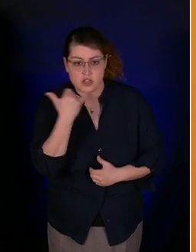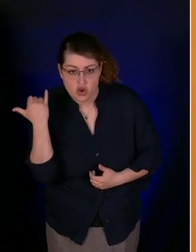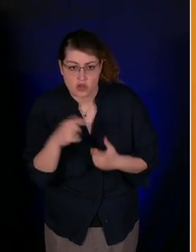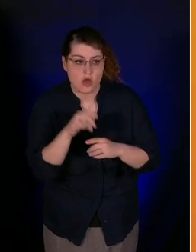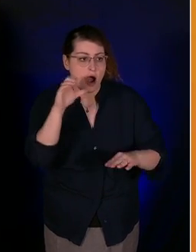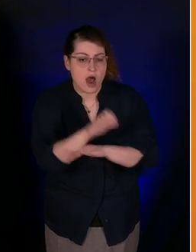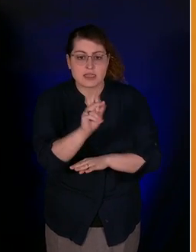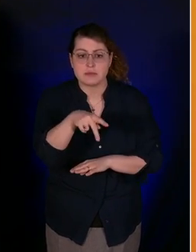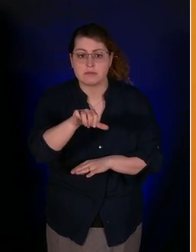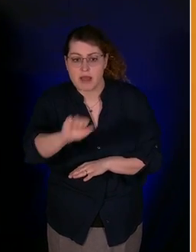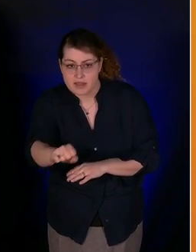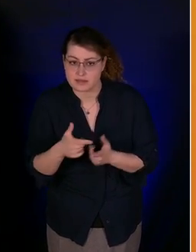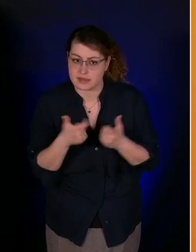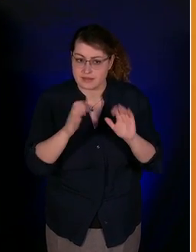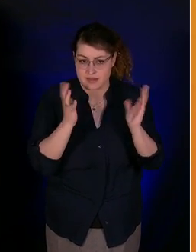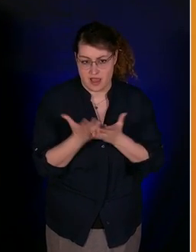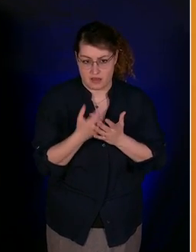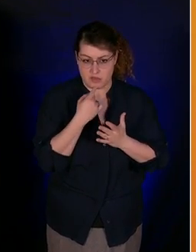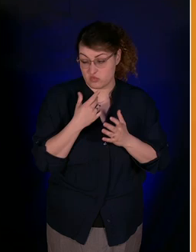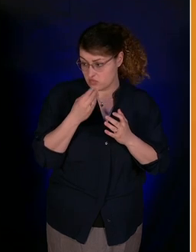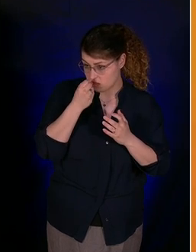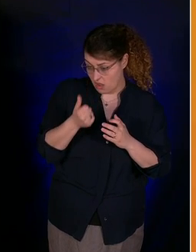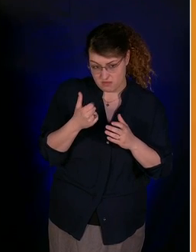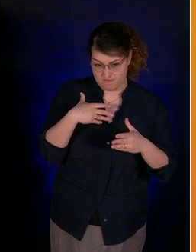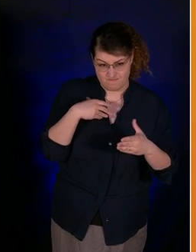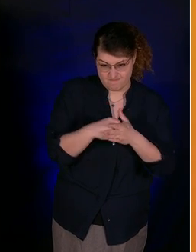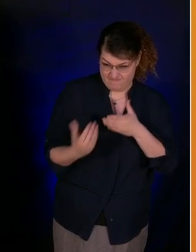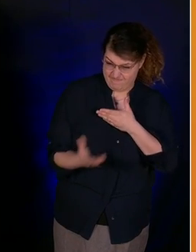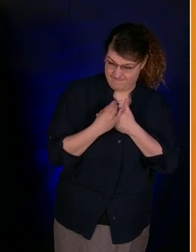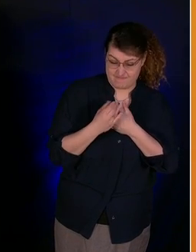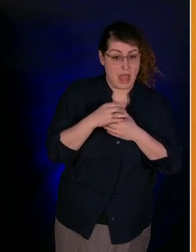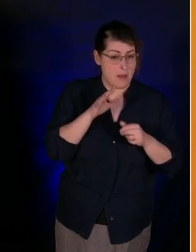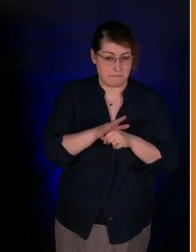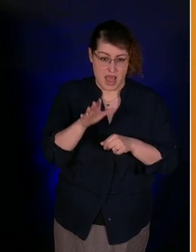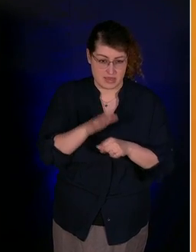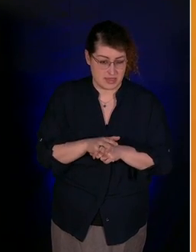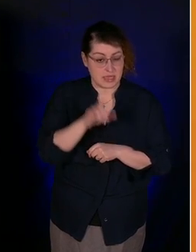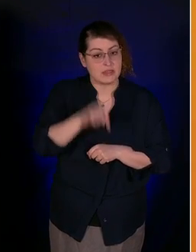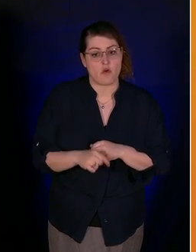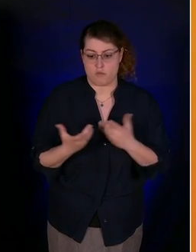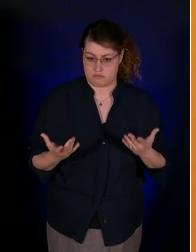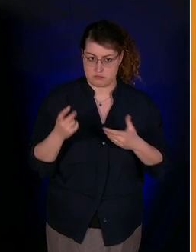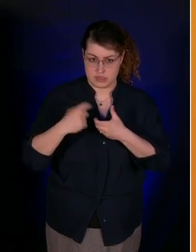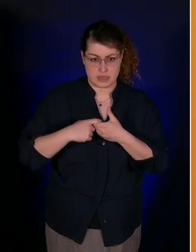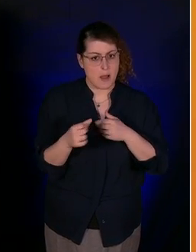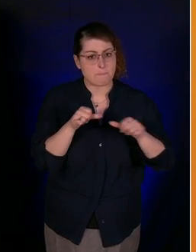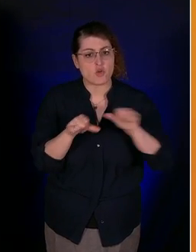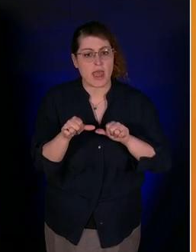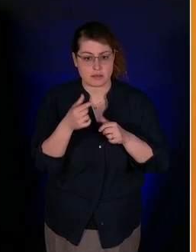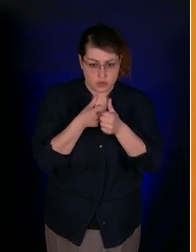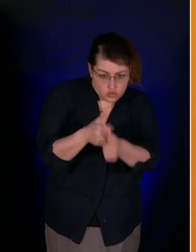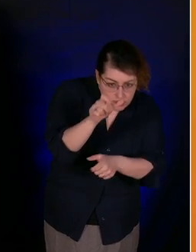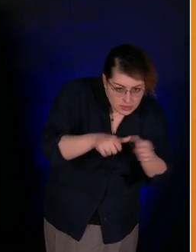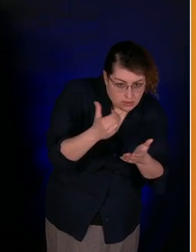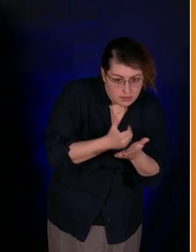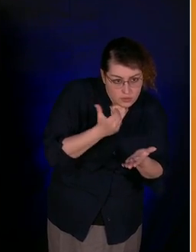Antipass, car le constat, c'est qu'on est passé au travers. Il faut une CGT moderne qui prenne en compte les évolutions du salariat et de la